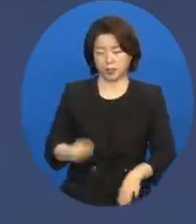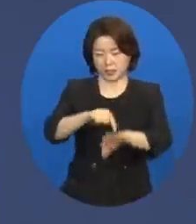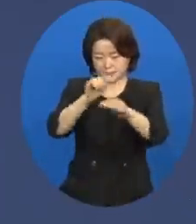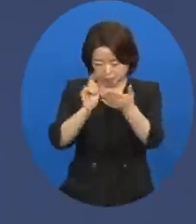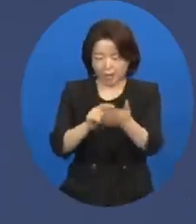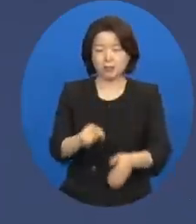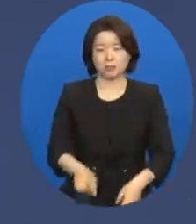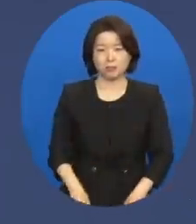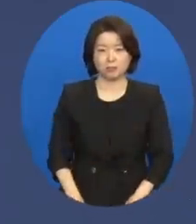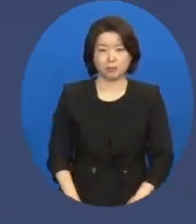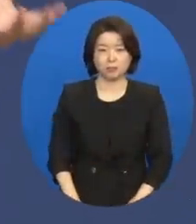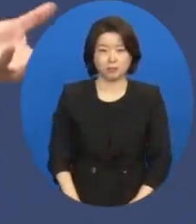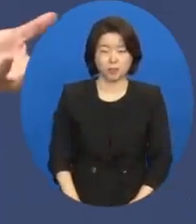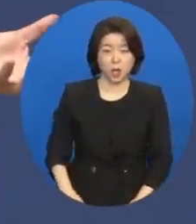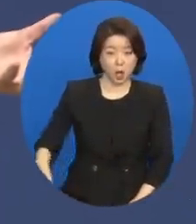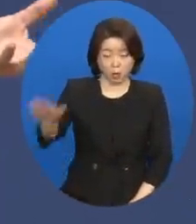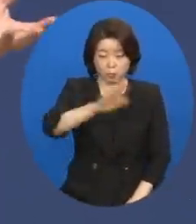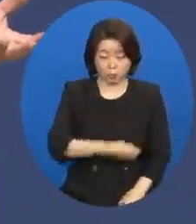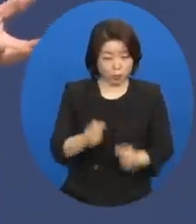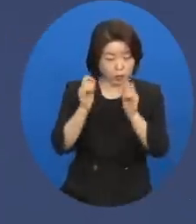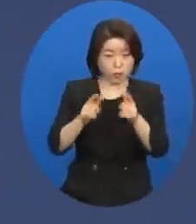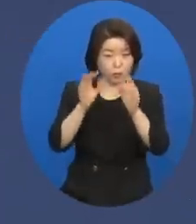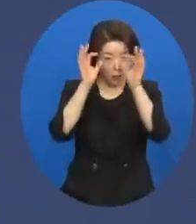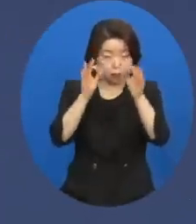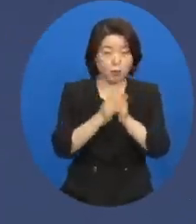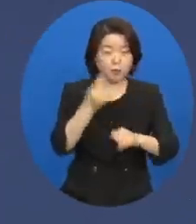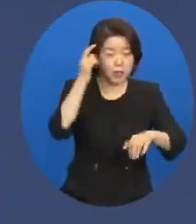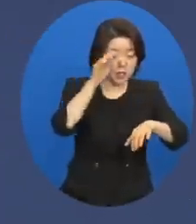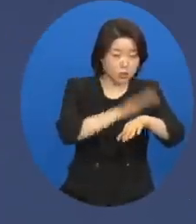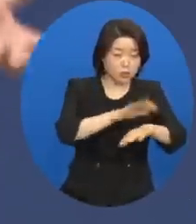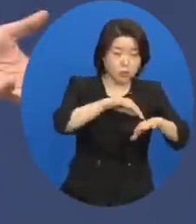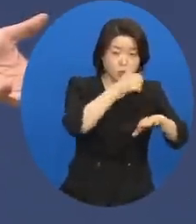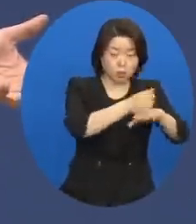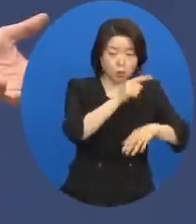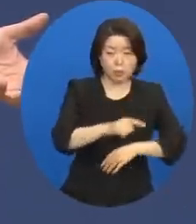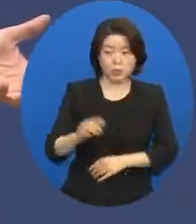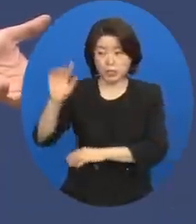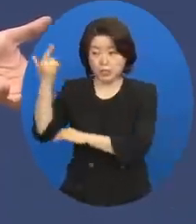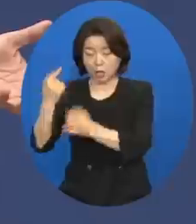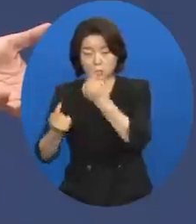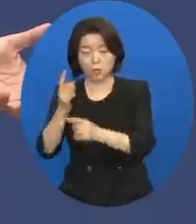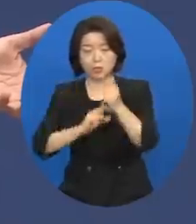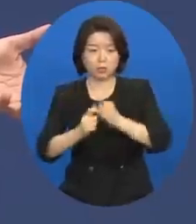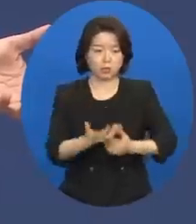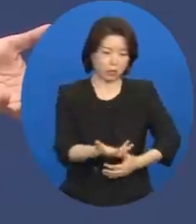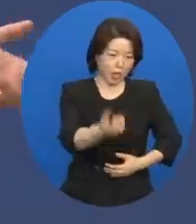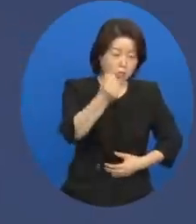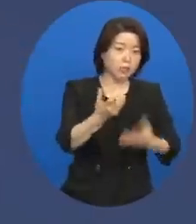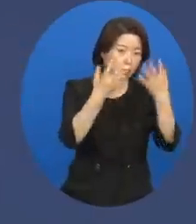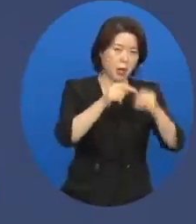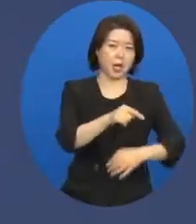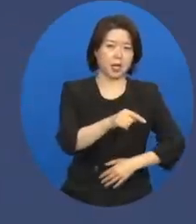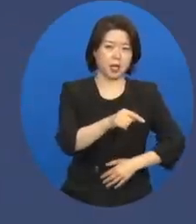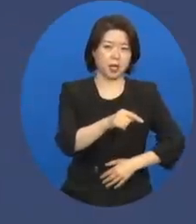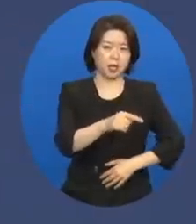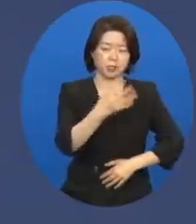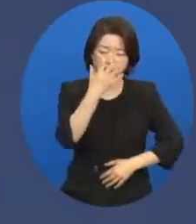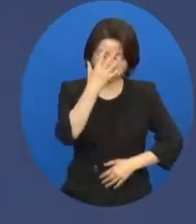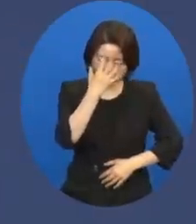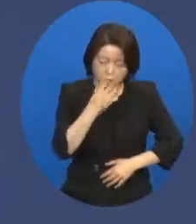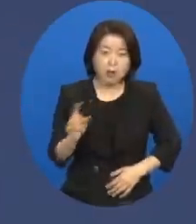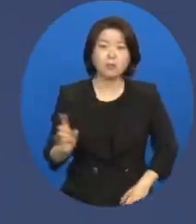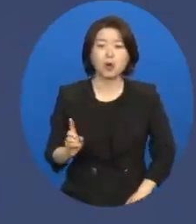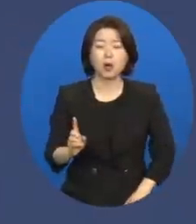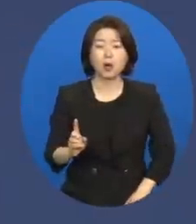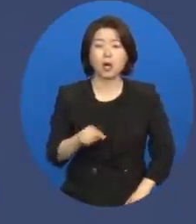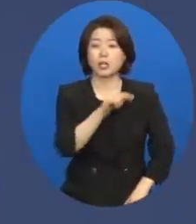그 마음이 모든 기회로 말하면 솔로몬이 다윗보다 훨씬 많이 누렸어요. 그런데 비참하게도